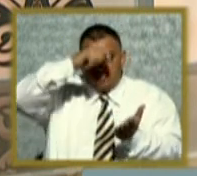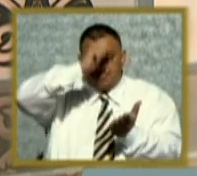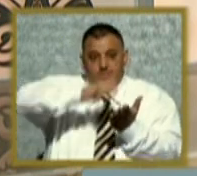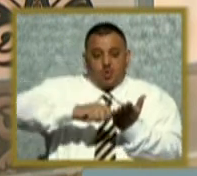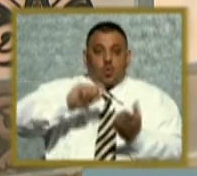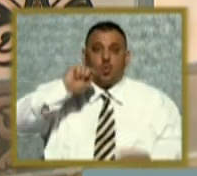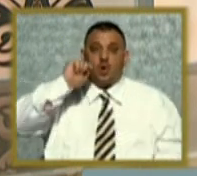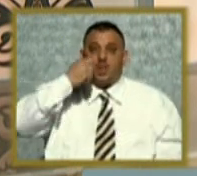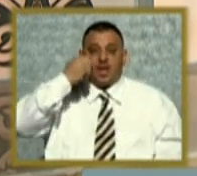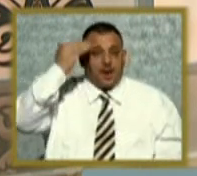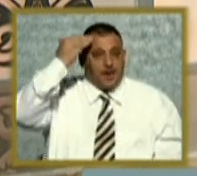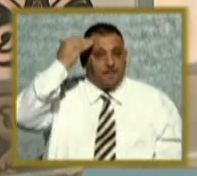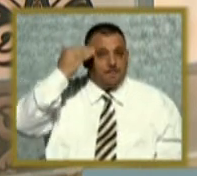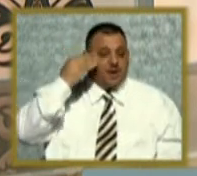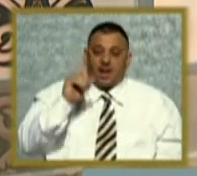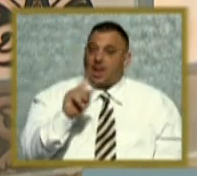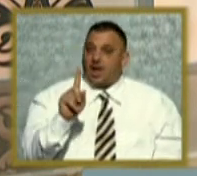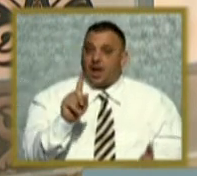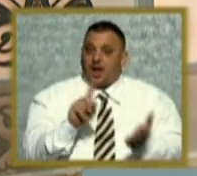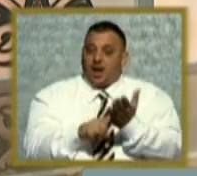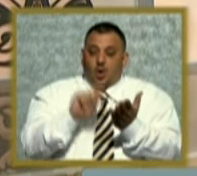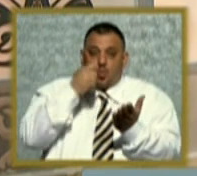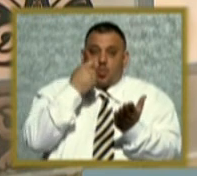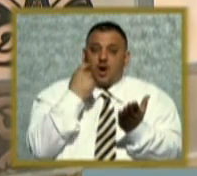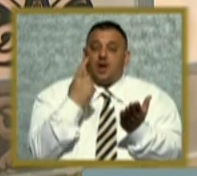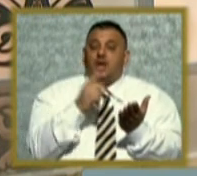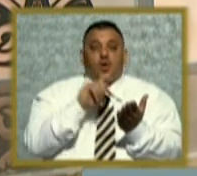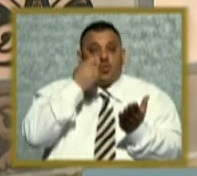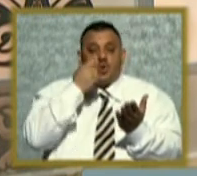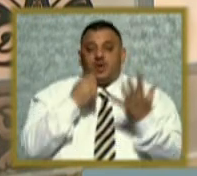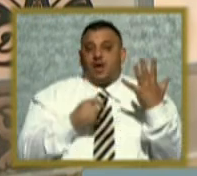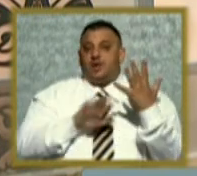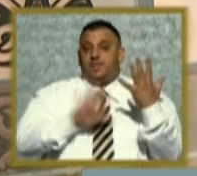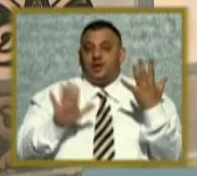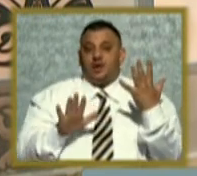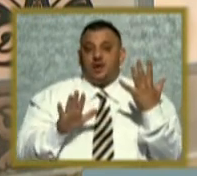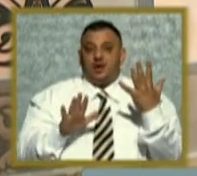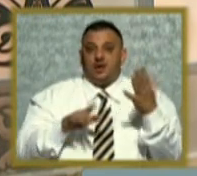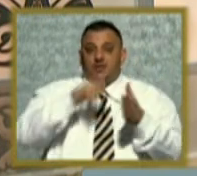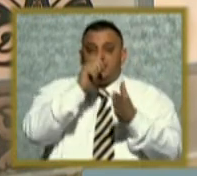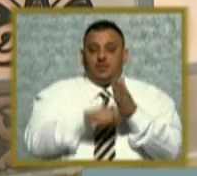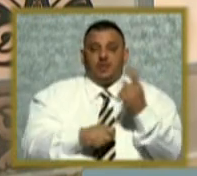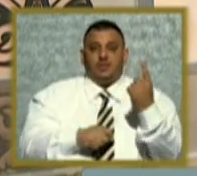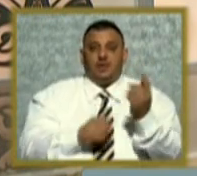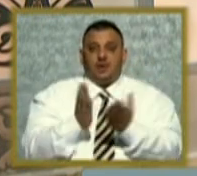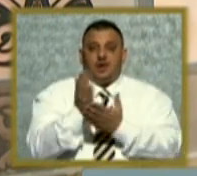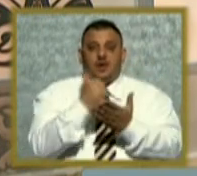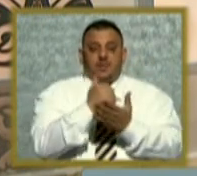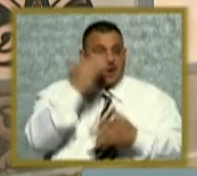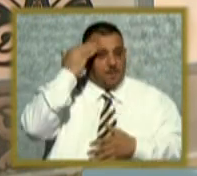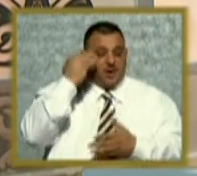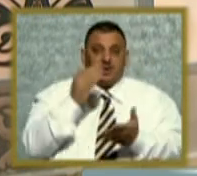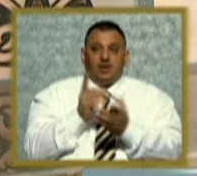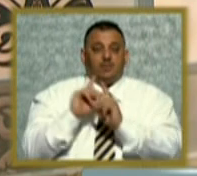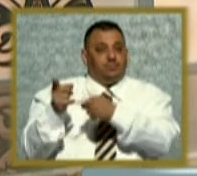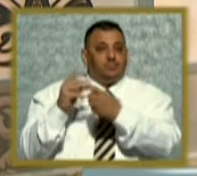هي قطعة أرض بس للأخوة حطب باسم واحد من أخوتي مشان يوزعها علينا.